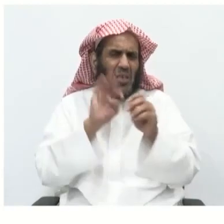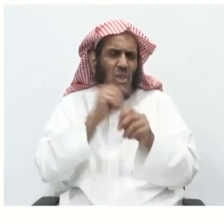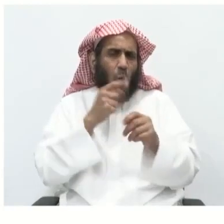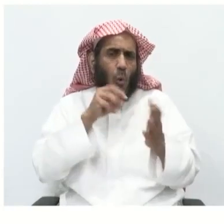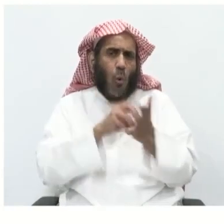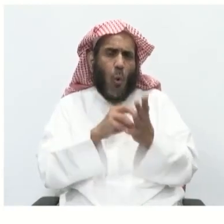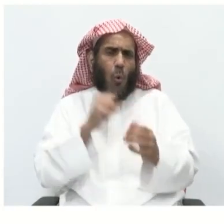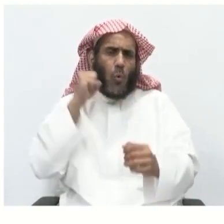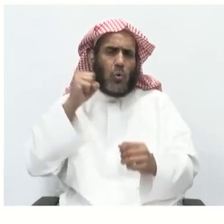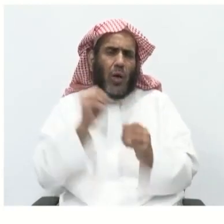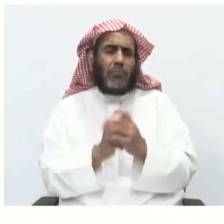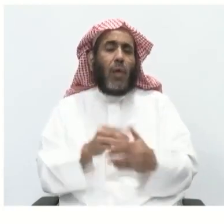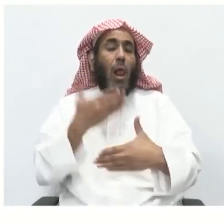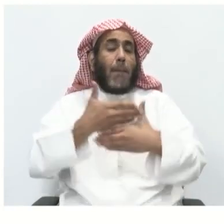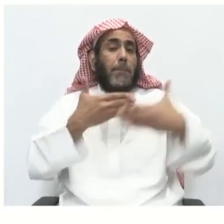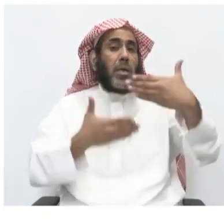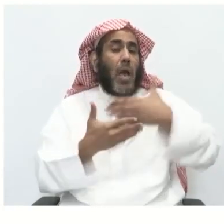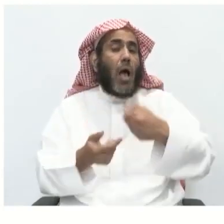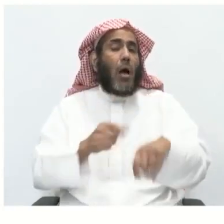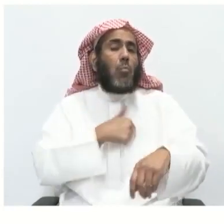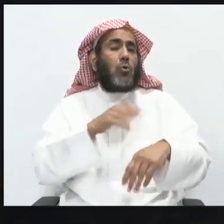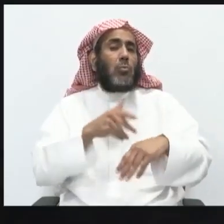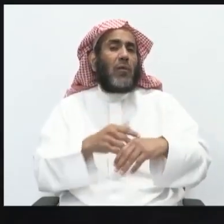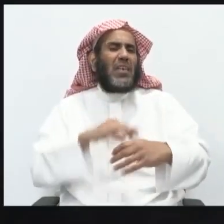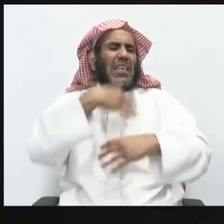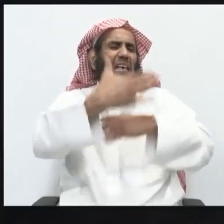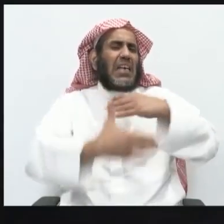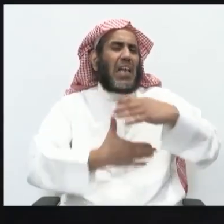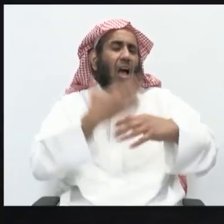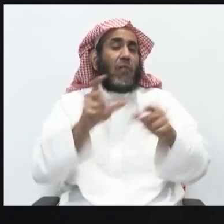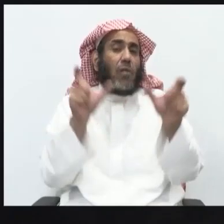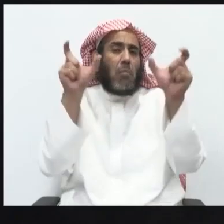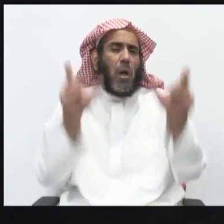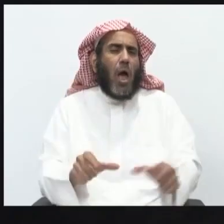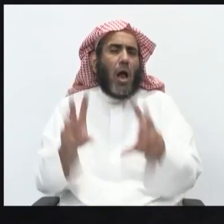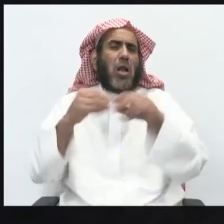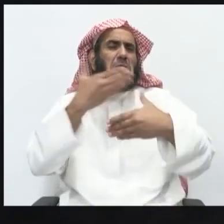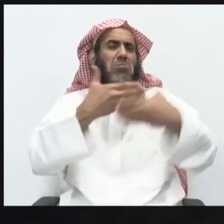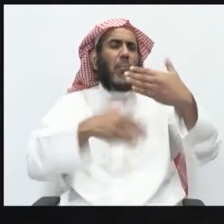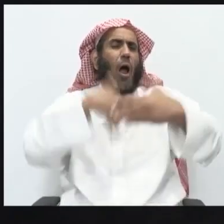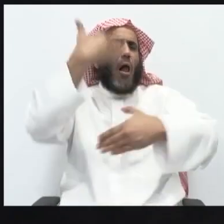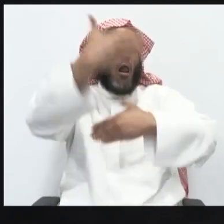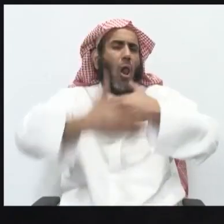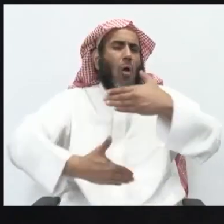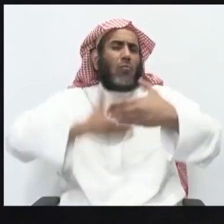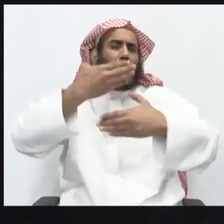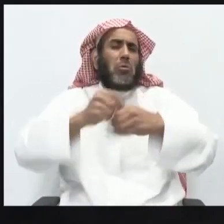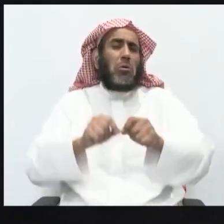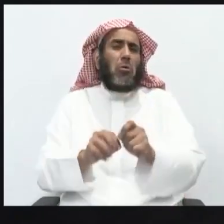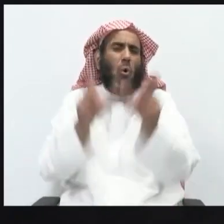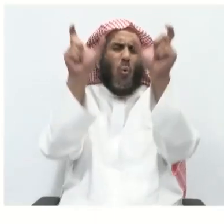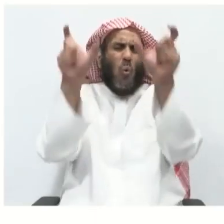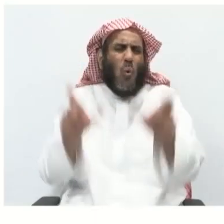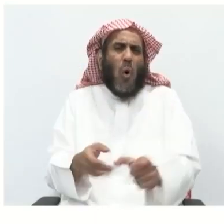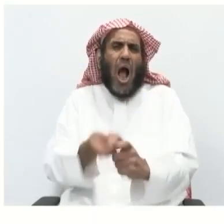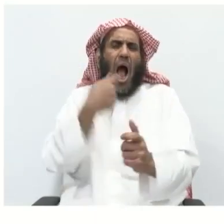لها قدره على بناء ما يسمى بغلاف المناعه كانها تبني على نفسها غلاف وتمنع وصول الدواء